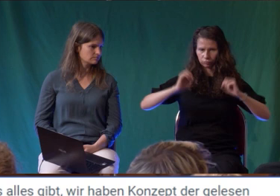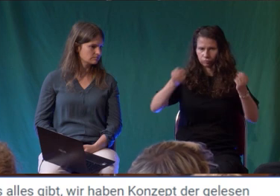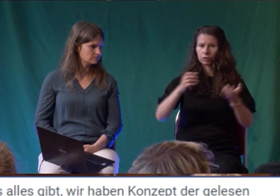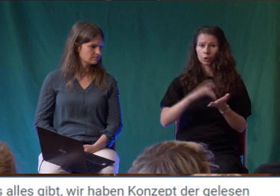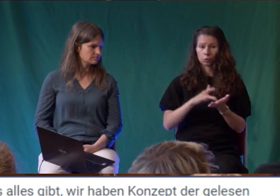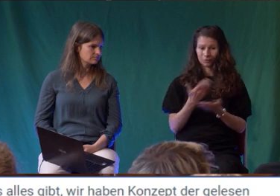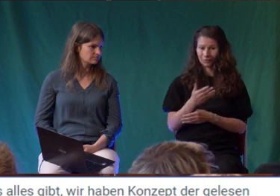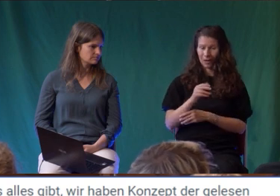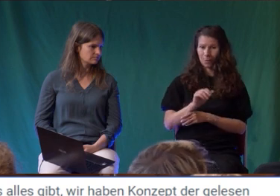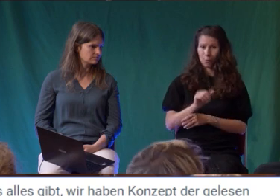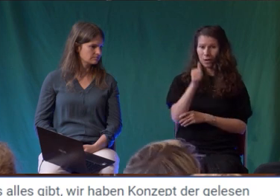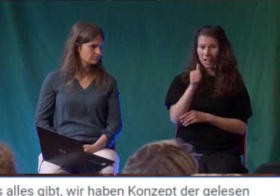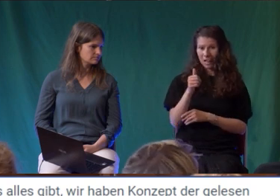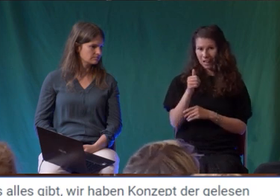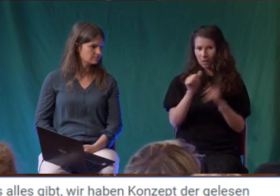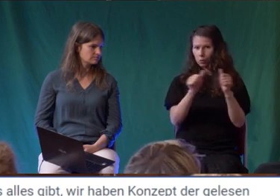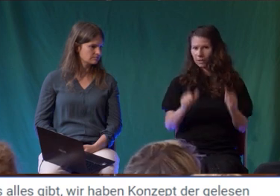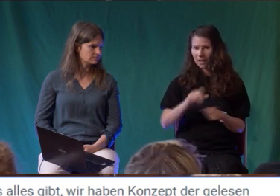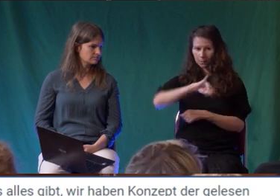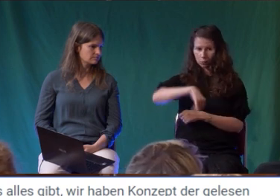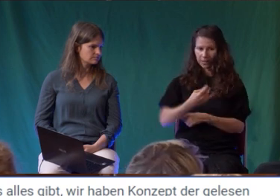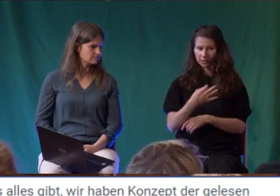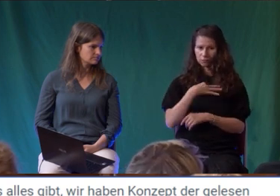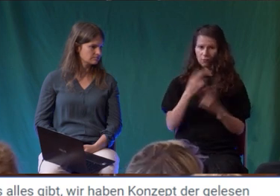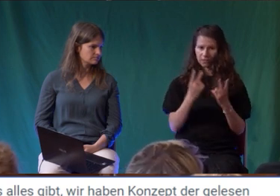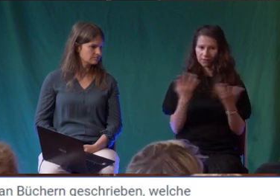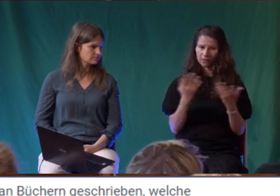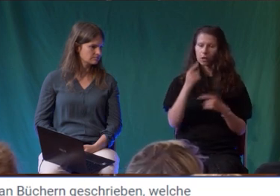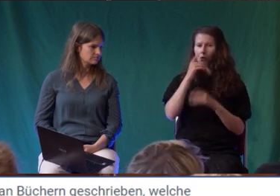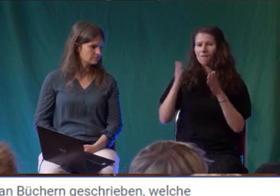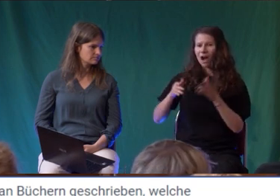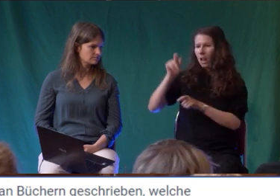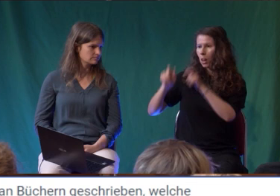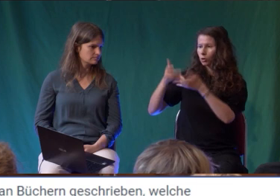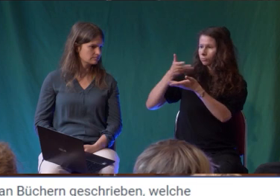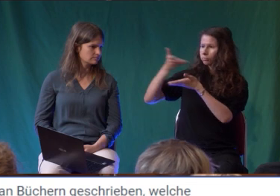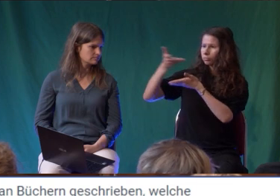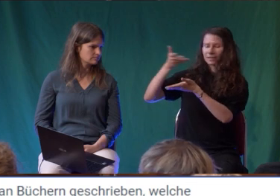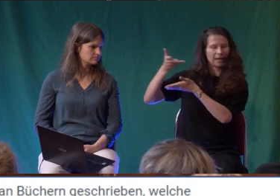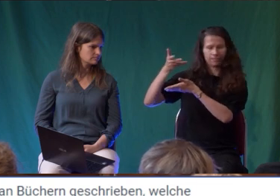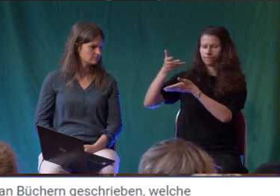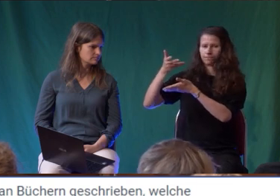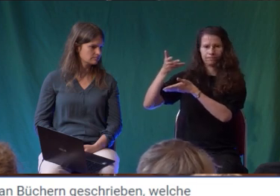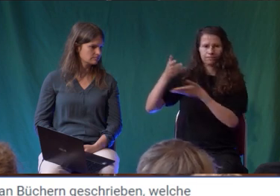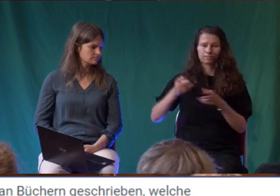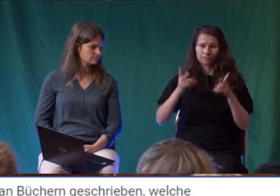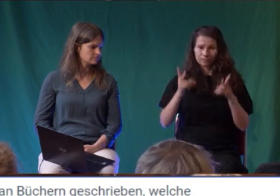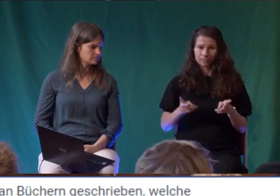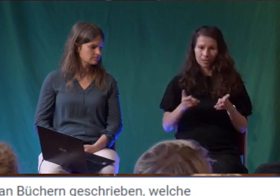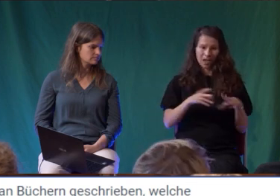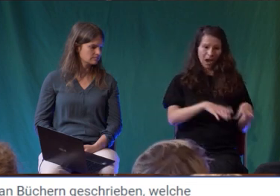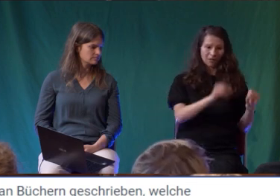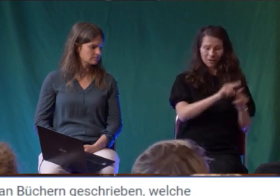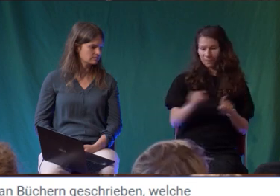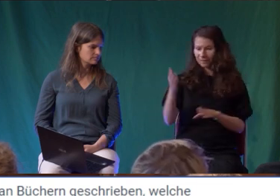Modellprojekt dass wir nicht wieder nur mit Fachleuten reden sondern und zwar das ganze Projekt von Anfang bis Ende wichtig dass immer